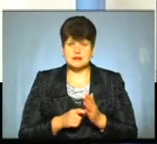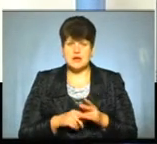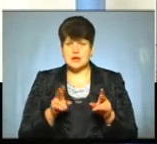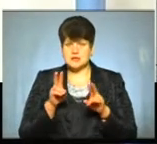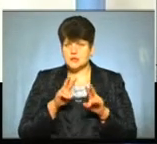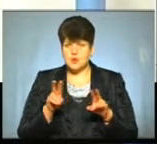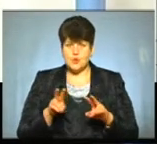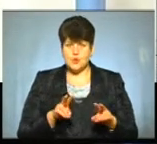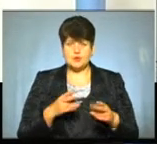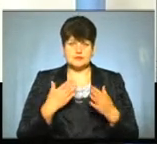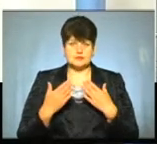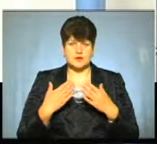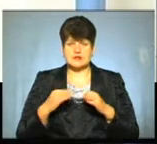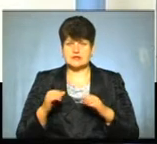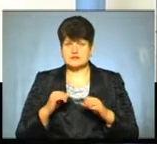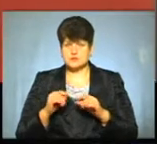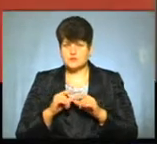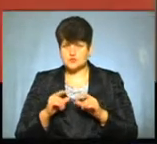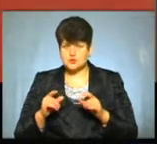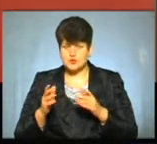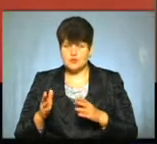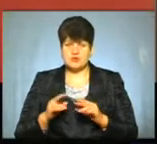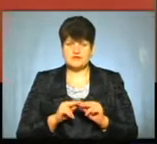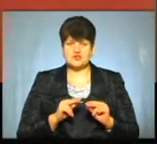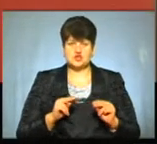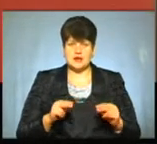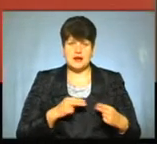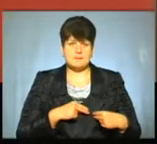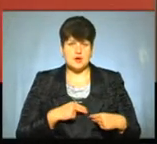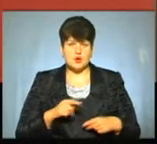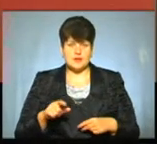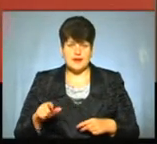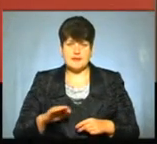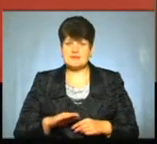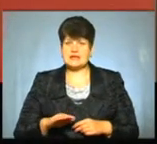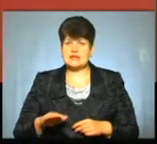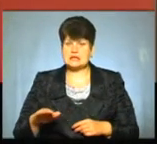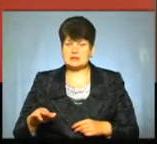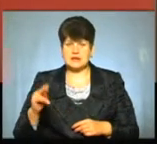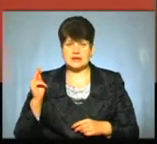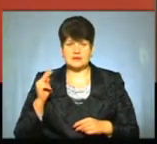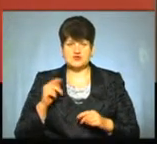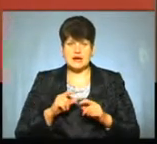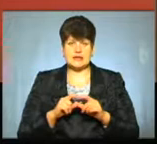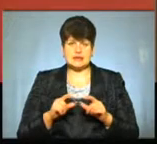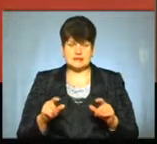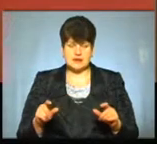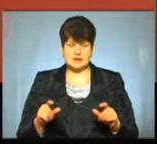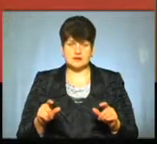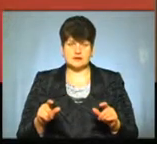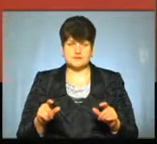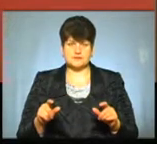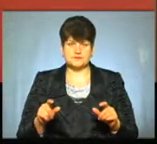класів, огляд, спілкування з керівництвом школи, вчителями, колегами, дітьми навчальних цих